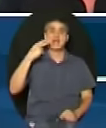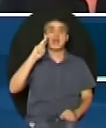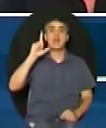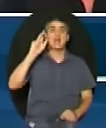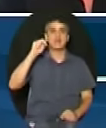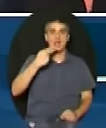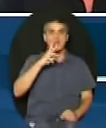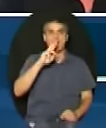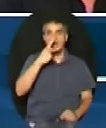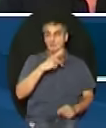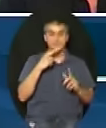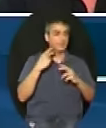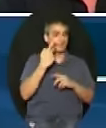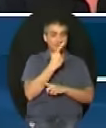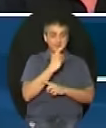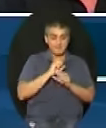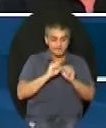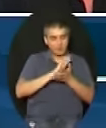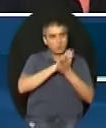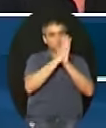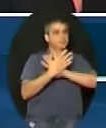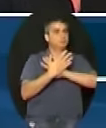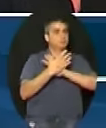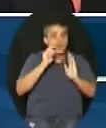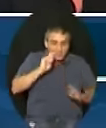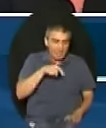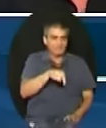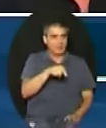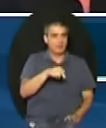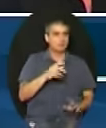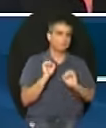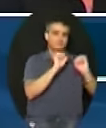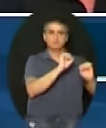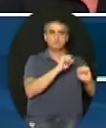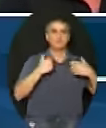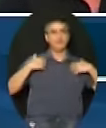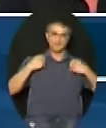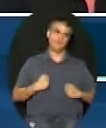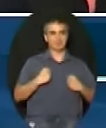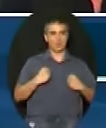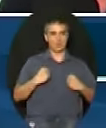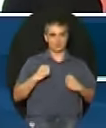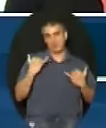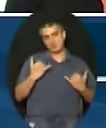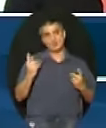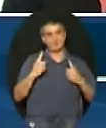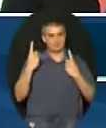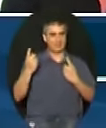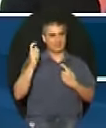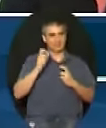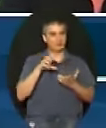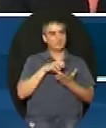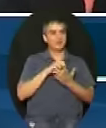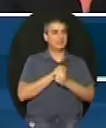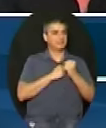הלנה ראפ בבת ים. פיגוע שהפך את התודעה דווקא לטובתו של הביטחוניסט, שהיה במקרה הזה איש